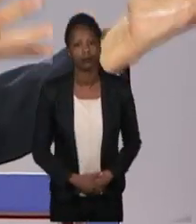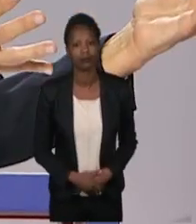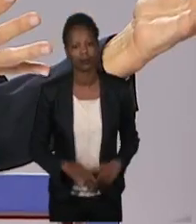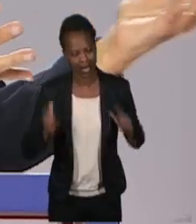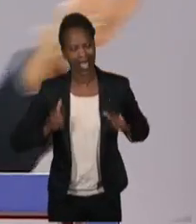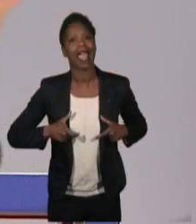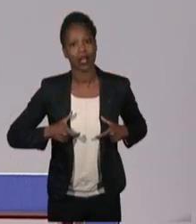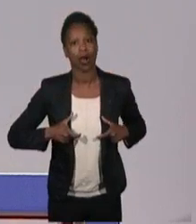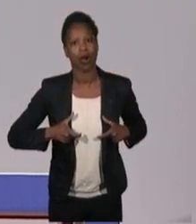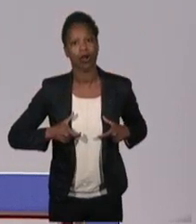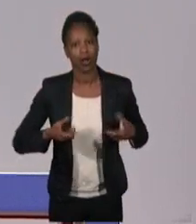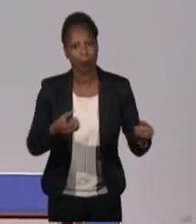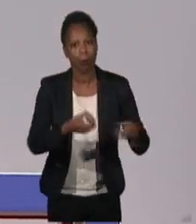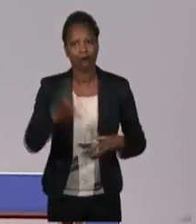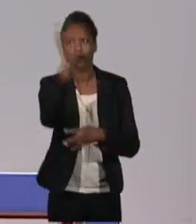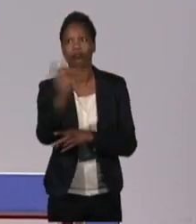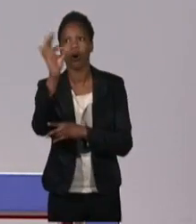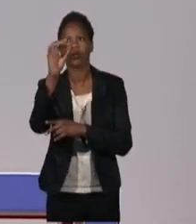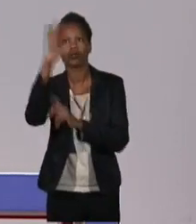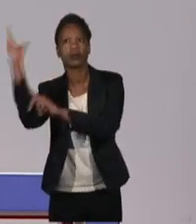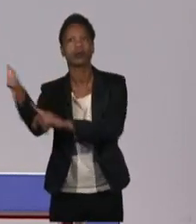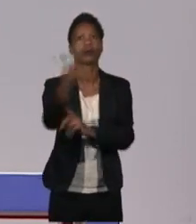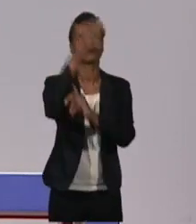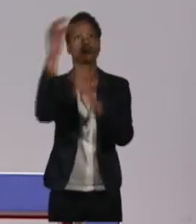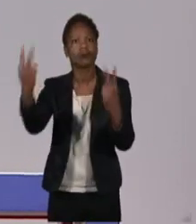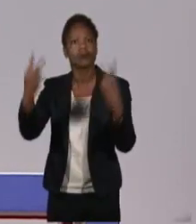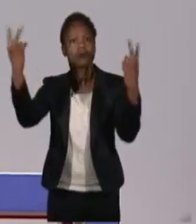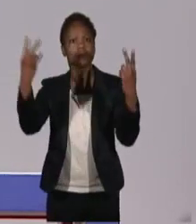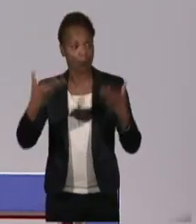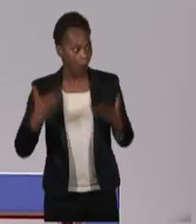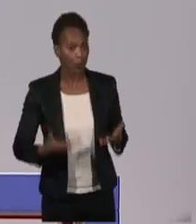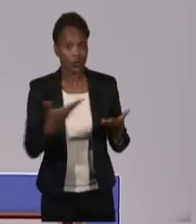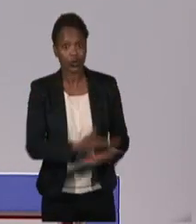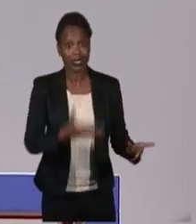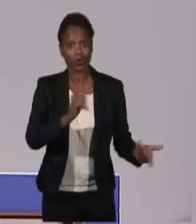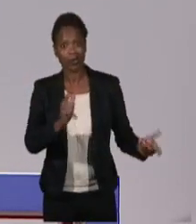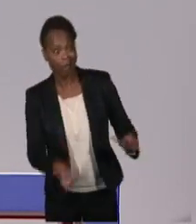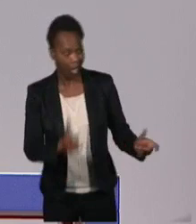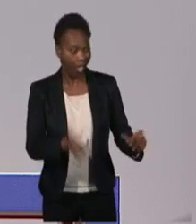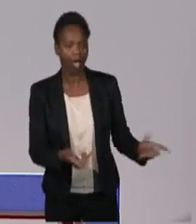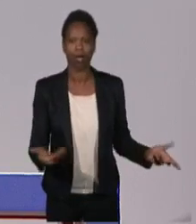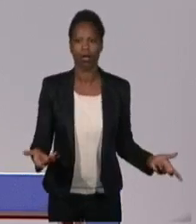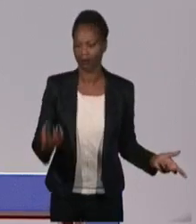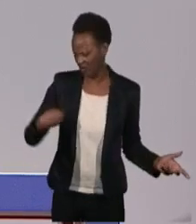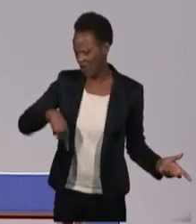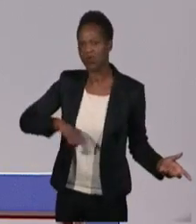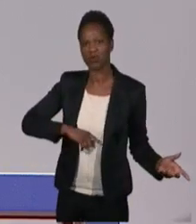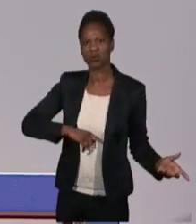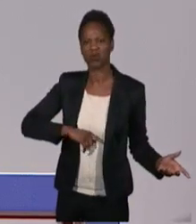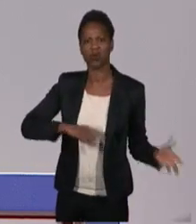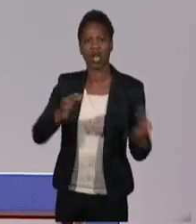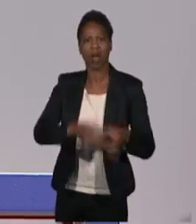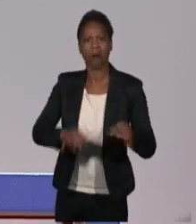la France. Elle est aujourd'hui en péril. Ouvrons les yeux. Nous sommes devenus une nation de